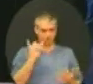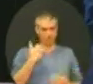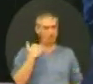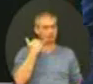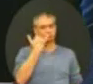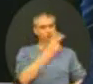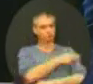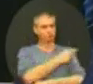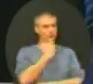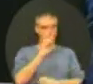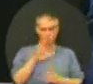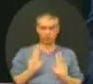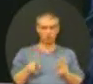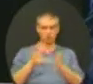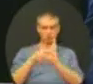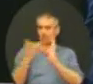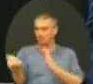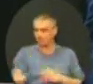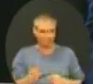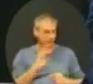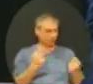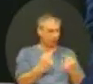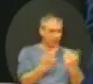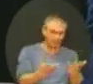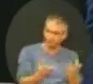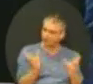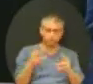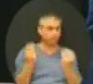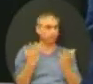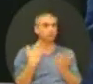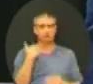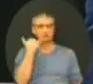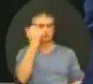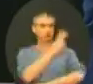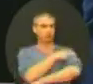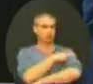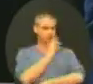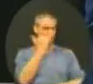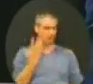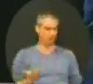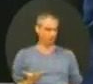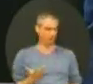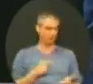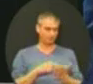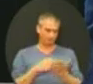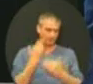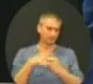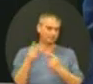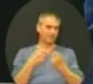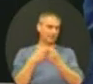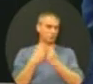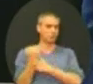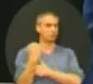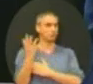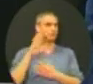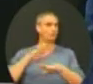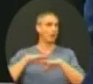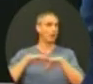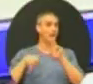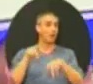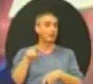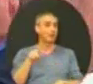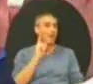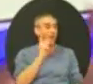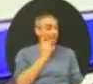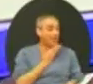מתקשר למשטרה, אומר שיש גניבה, שיש ריב, שיש אני לא יודע מה. אני מתקשר למשטרה, כי בסופו של דבר זה הגוף המוסמך. אבל